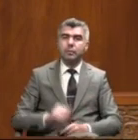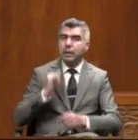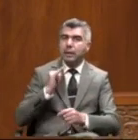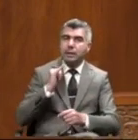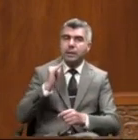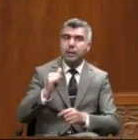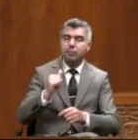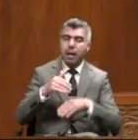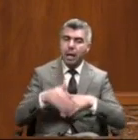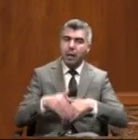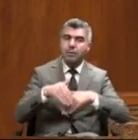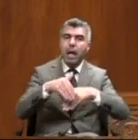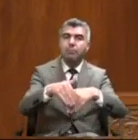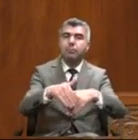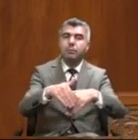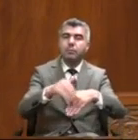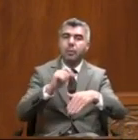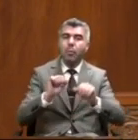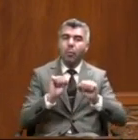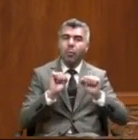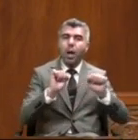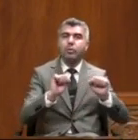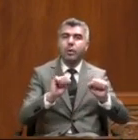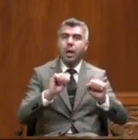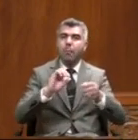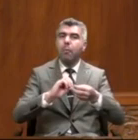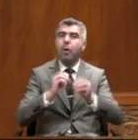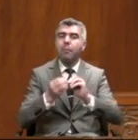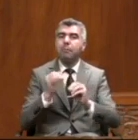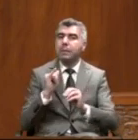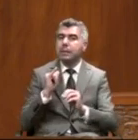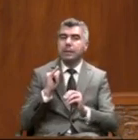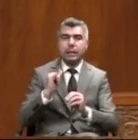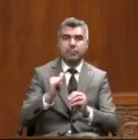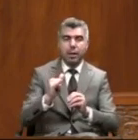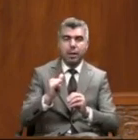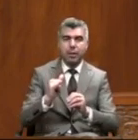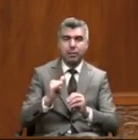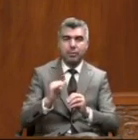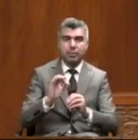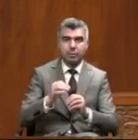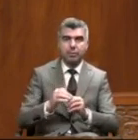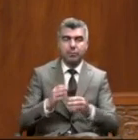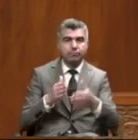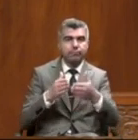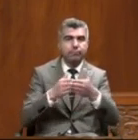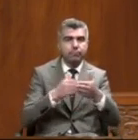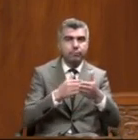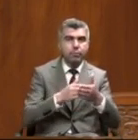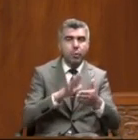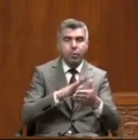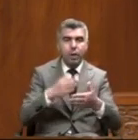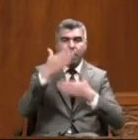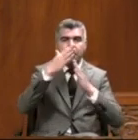في الصفوف الاولى لمواجهه هذه الاشكالات والازمات التي عاشتها